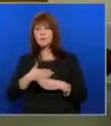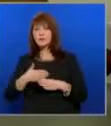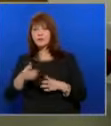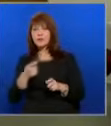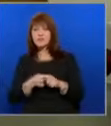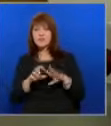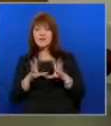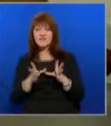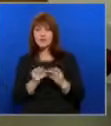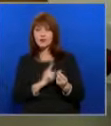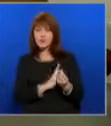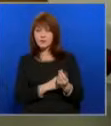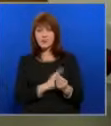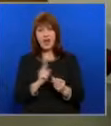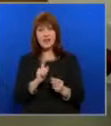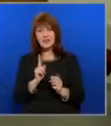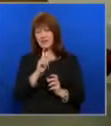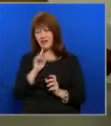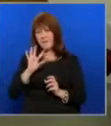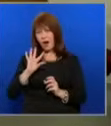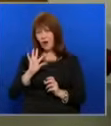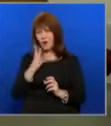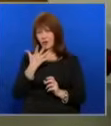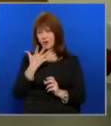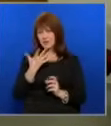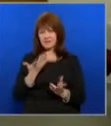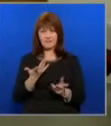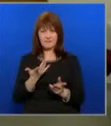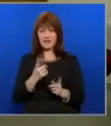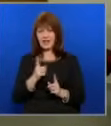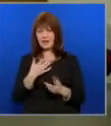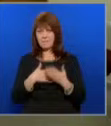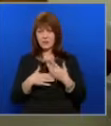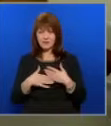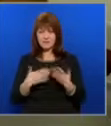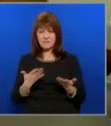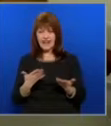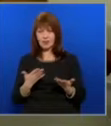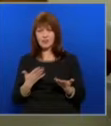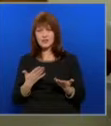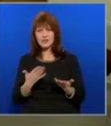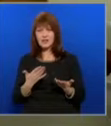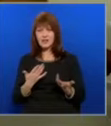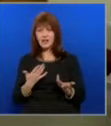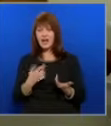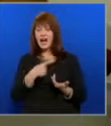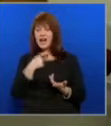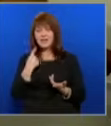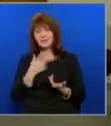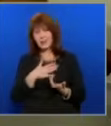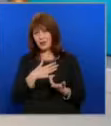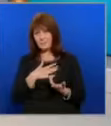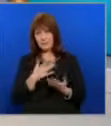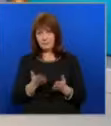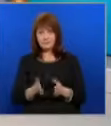по силите си, да не се стига до грозни сцени, до неприятни неща, не дай Боже и до жертви, но риска го има.